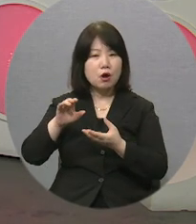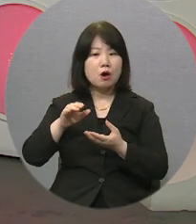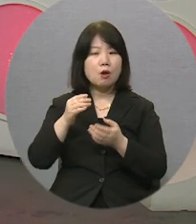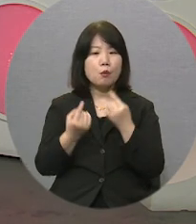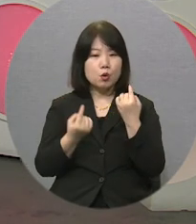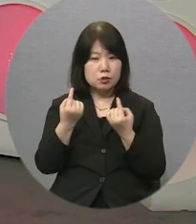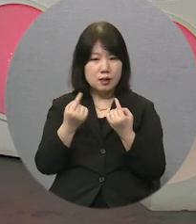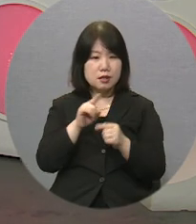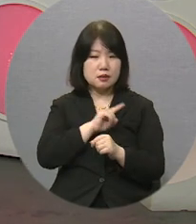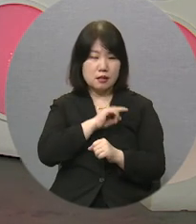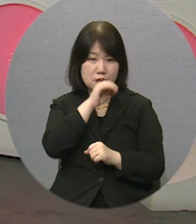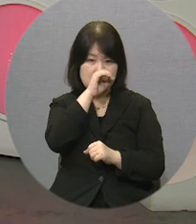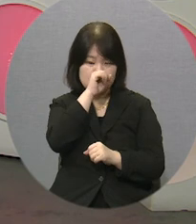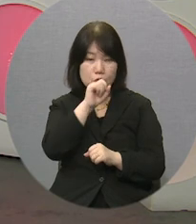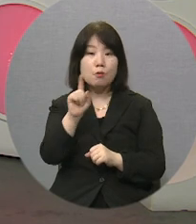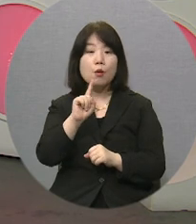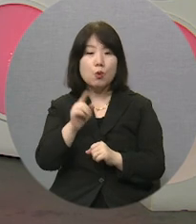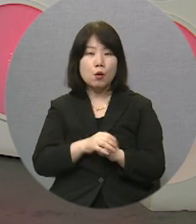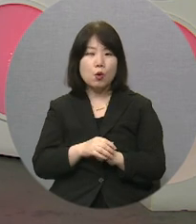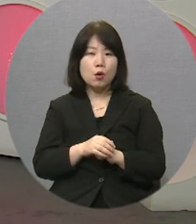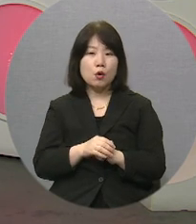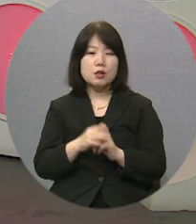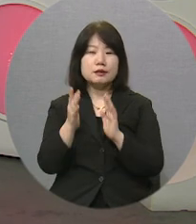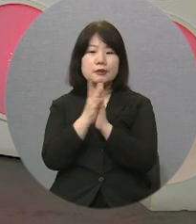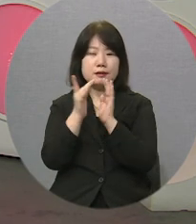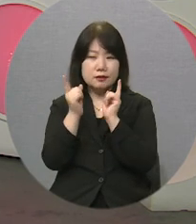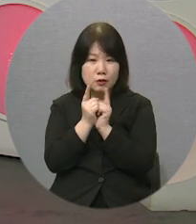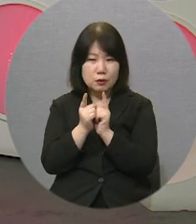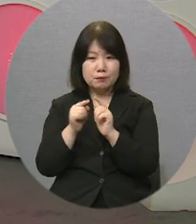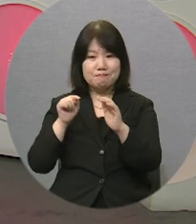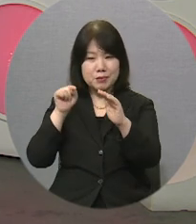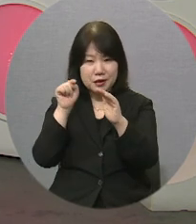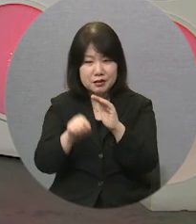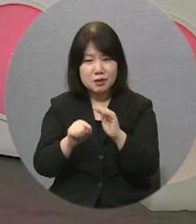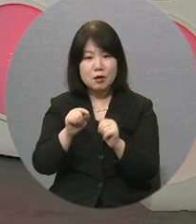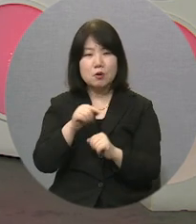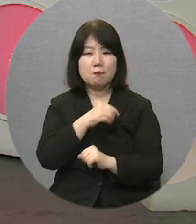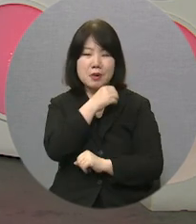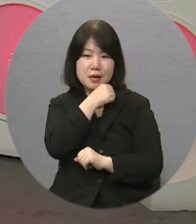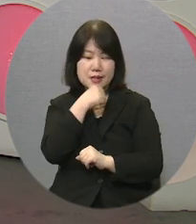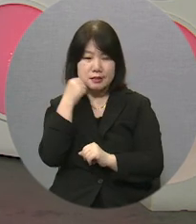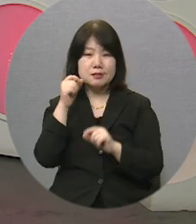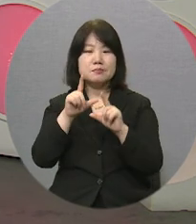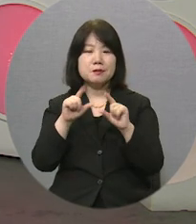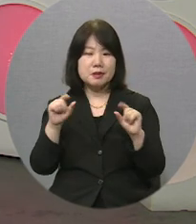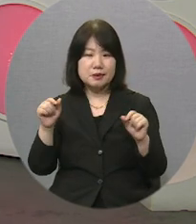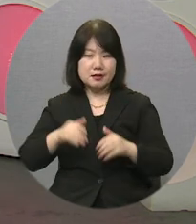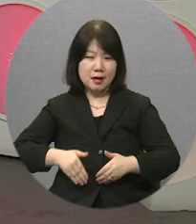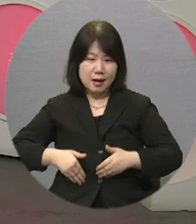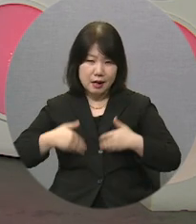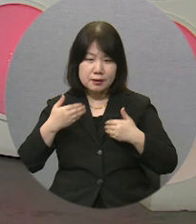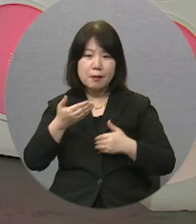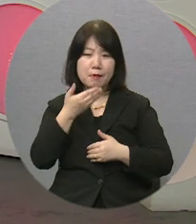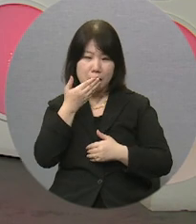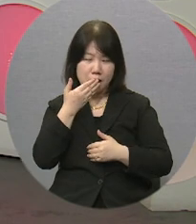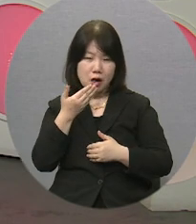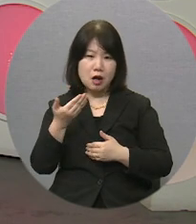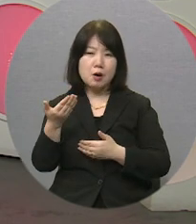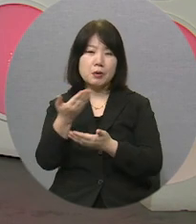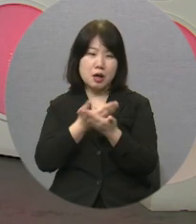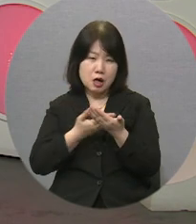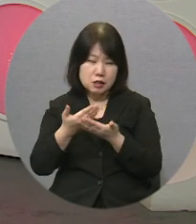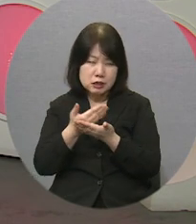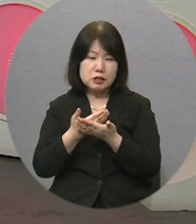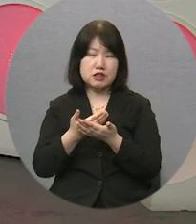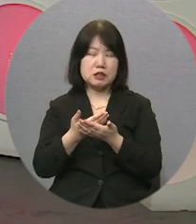그 달려가서 어머니한테 맛있는 반찬 응? 따뜻한 밥 한 끼 같이